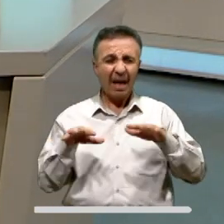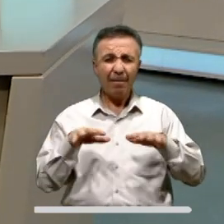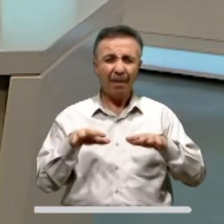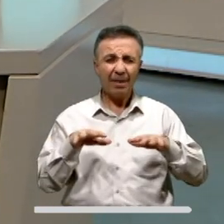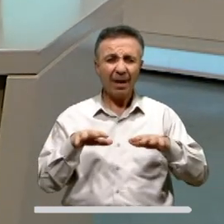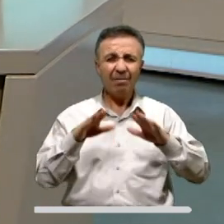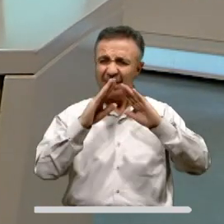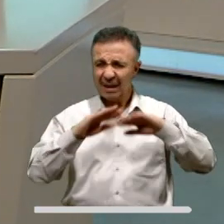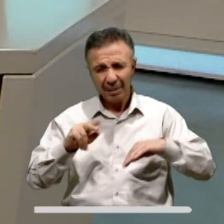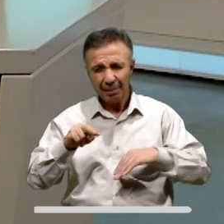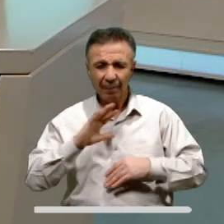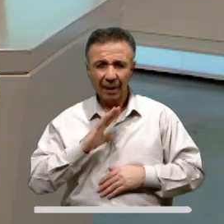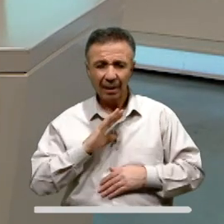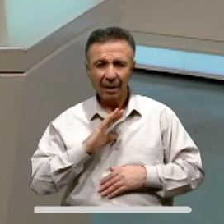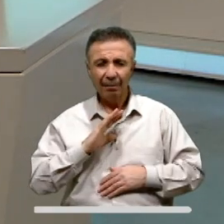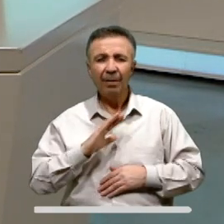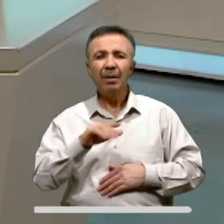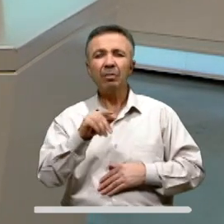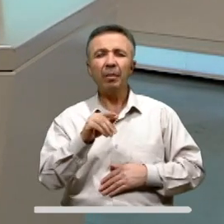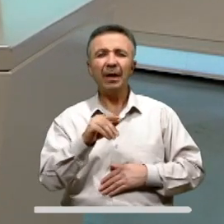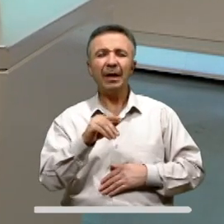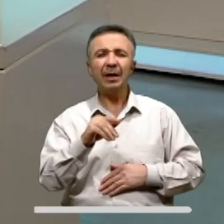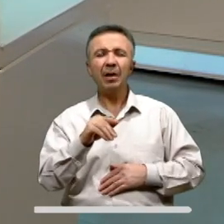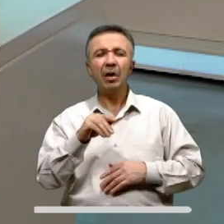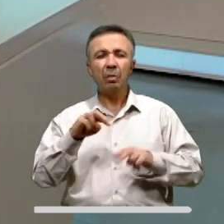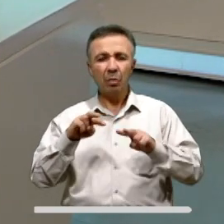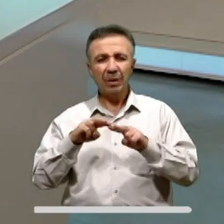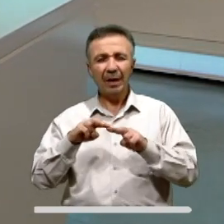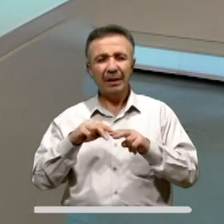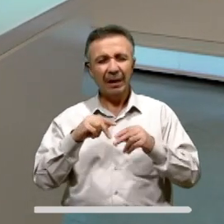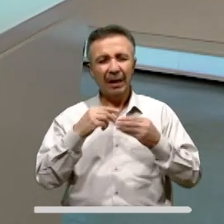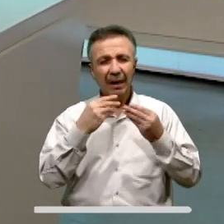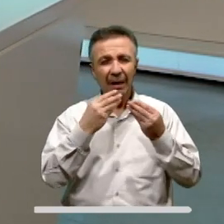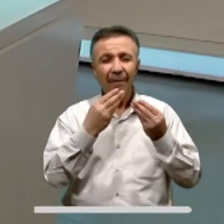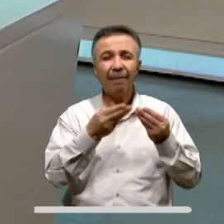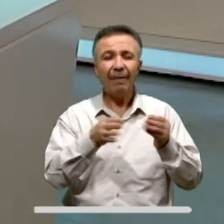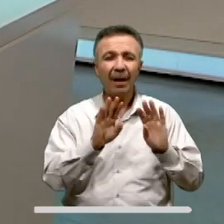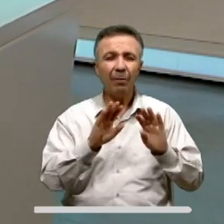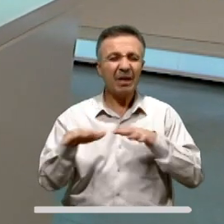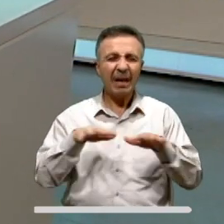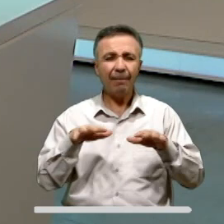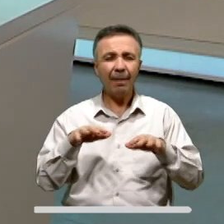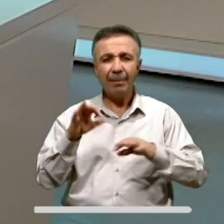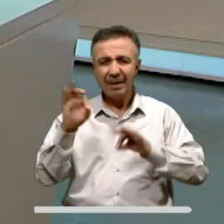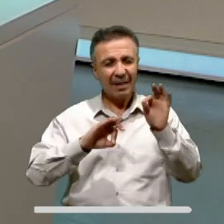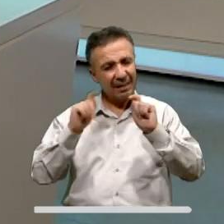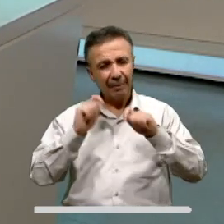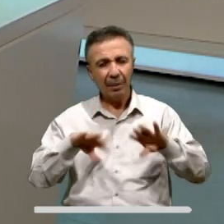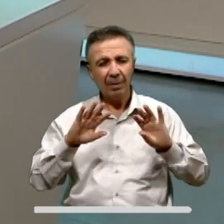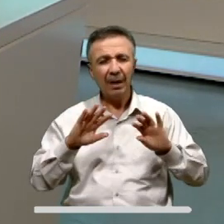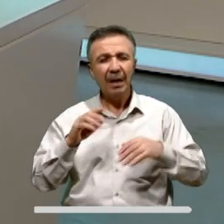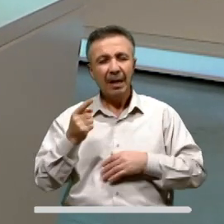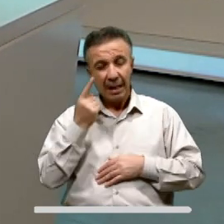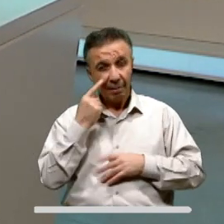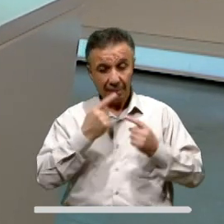çürüdü. Biz bu binayı müteahhite verip yaptıramıyoruz. Deprem testi yaptıramıyoruz. Ama devlet bize faizli